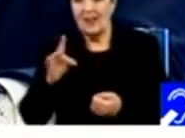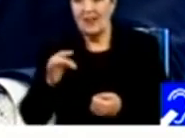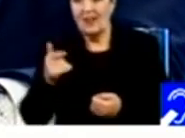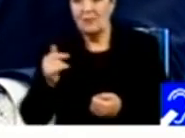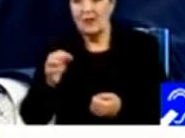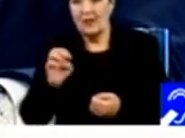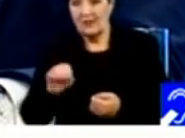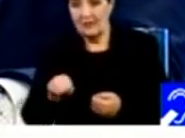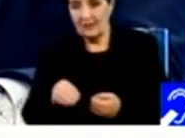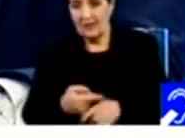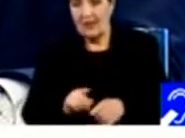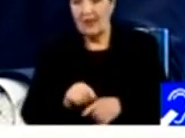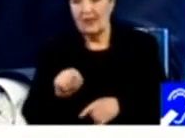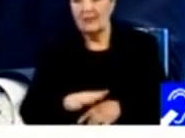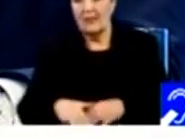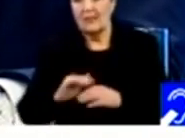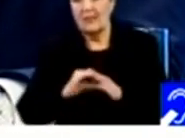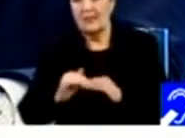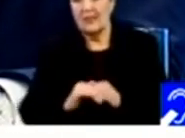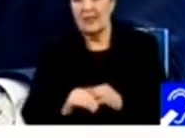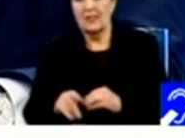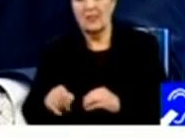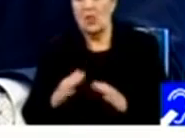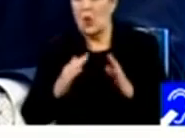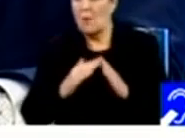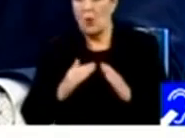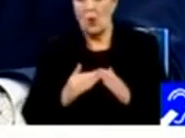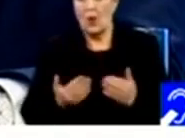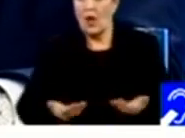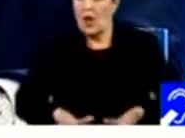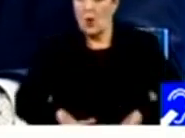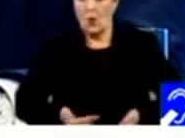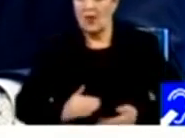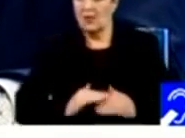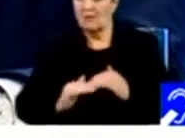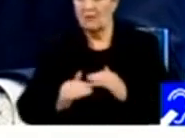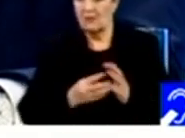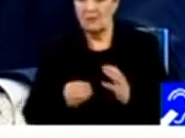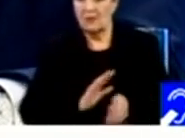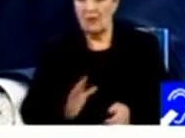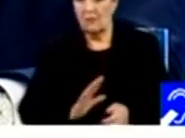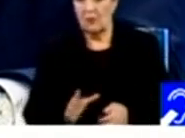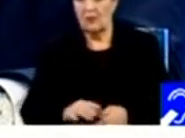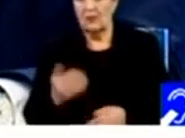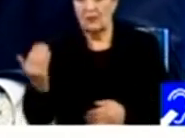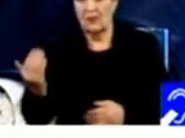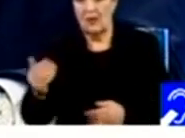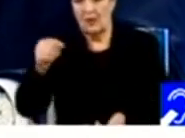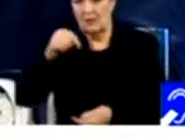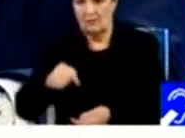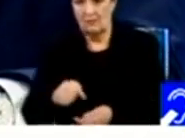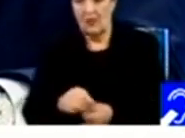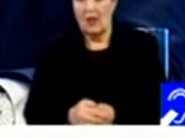al municipiului Chișinău, terenul respectiv nu avea destinația de bloc locativ și cu atât mai mult cu 9 nivele, ci statut de teren cu destinație